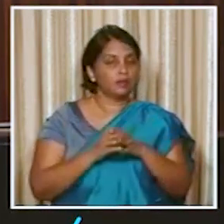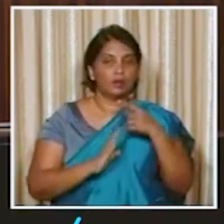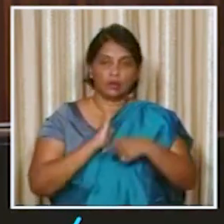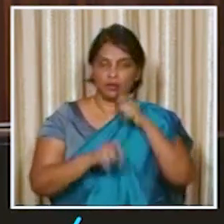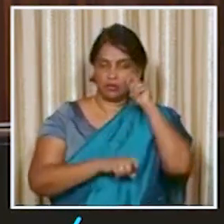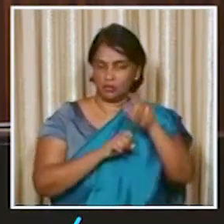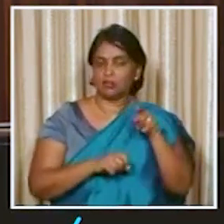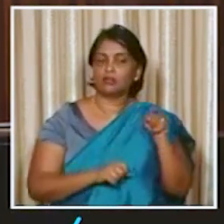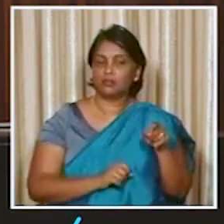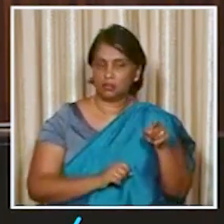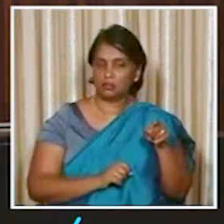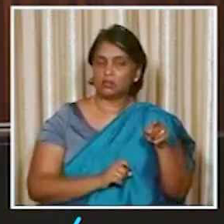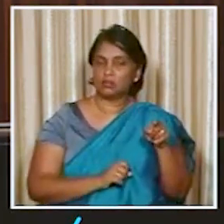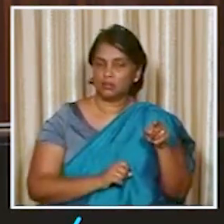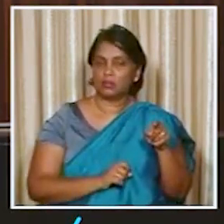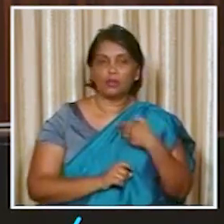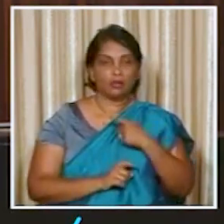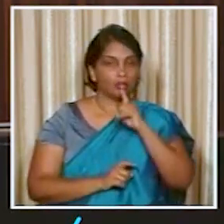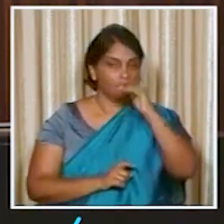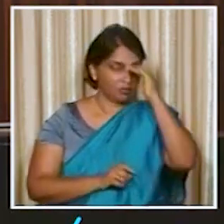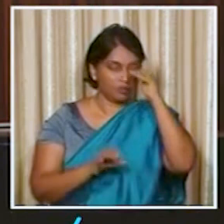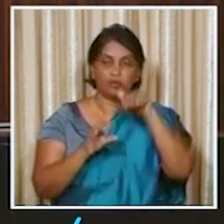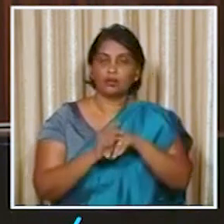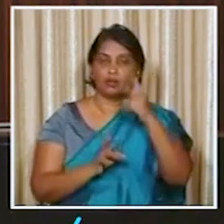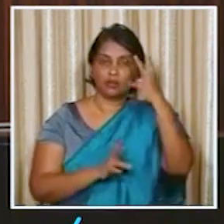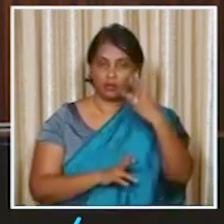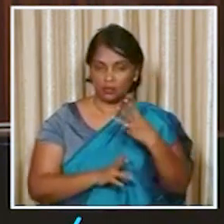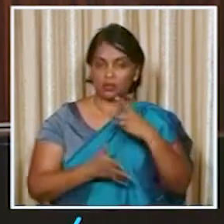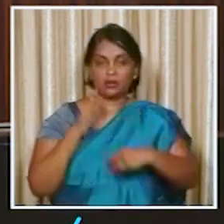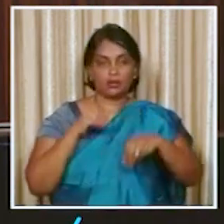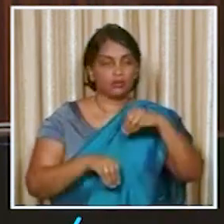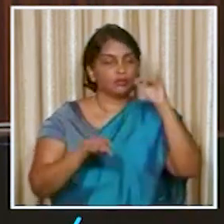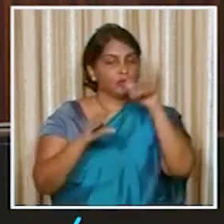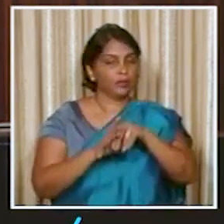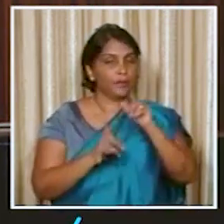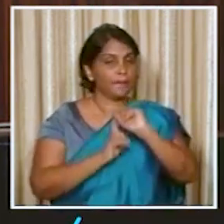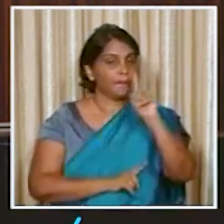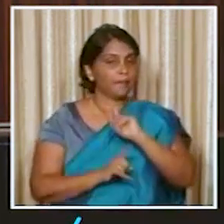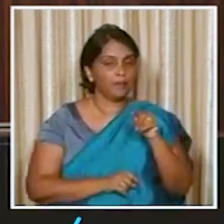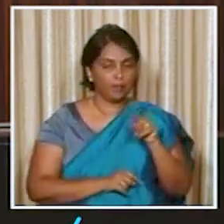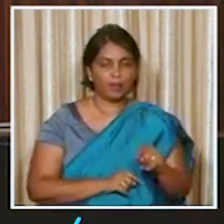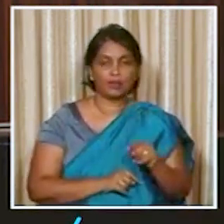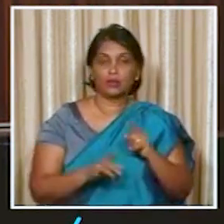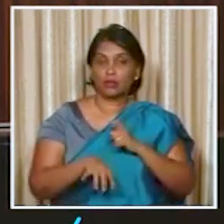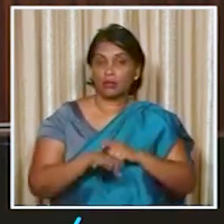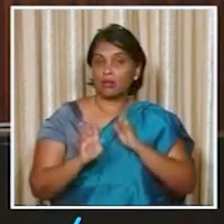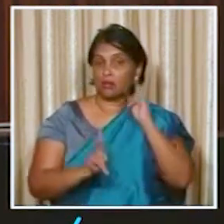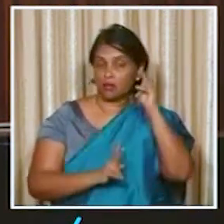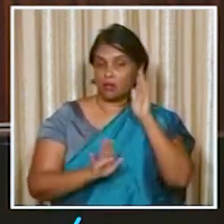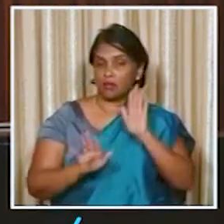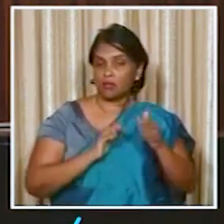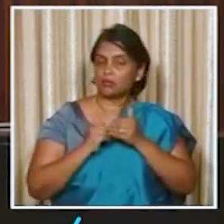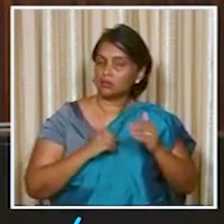ජනතාවයි මා කතානායකවරයා ලෙස තුනෙන් දෙකක ජනවර්මකින් පත්වා පාර්ලිමේන්තුවේ කාල කළමනාකරණයේදී එතෙක්